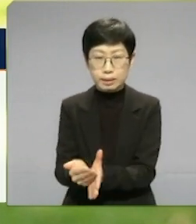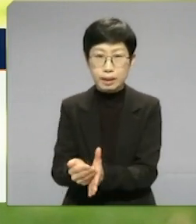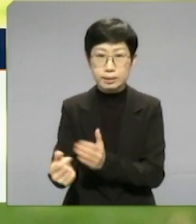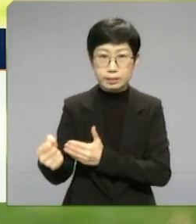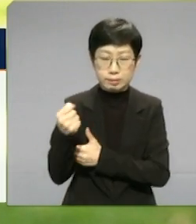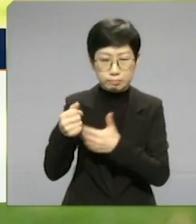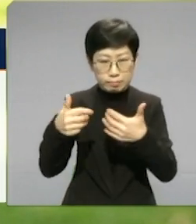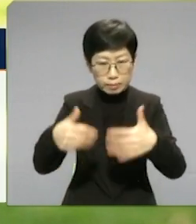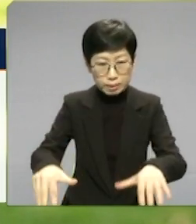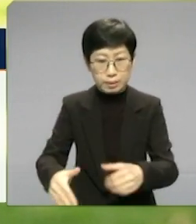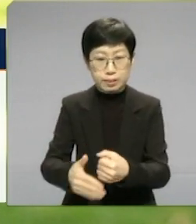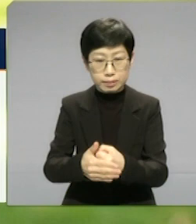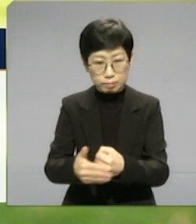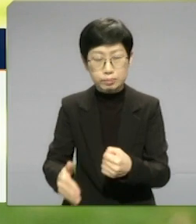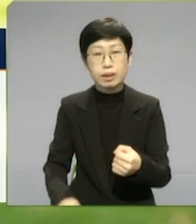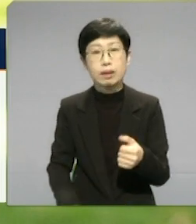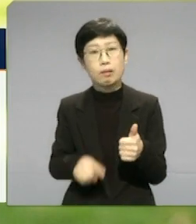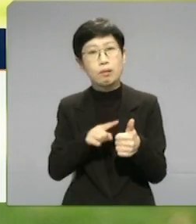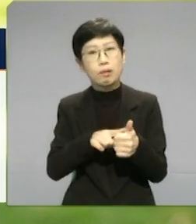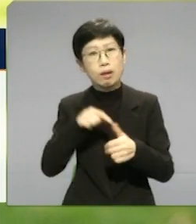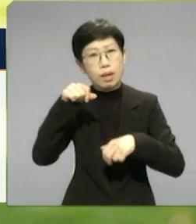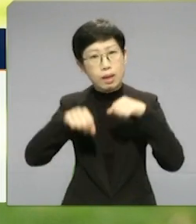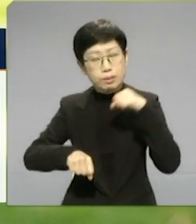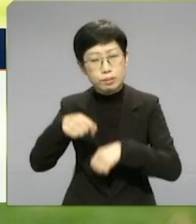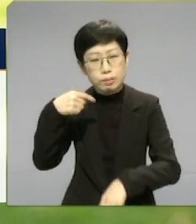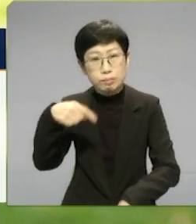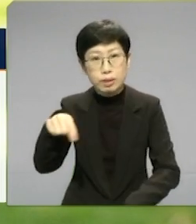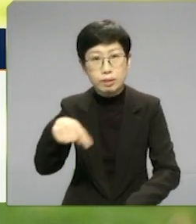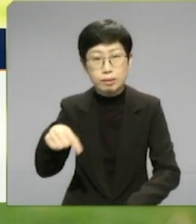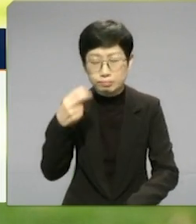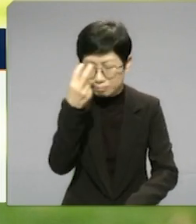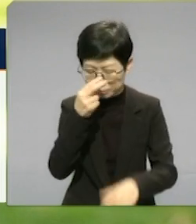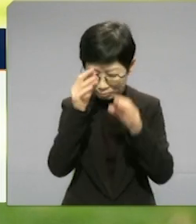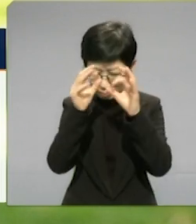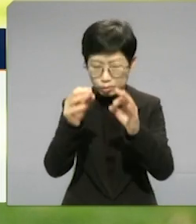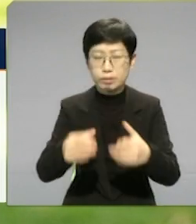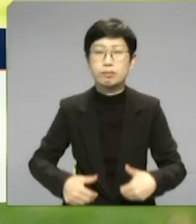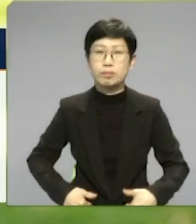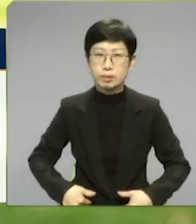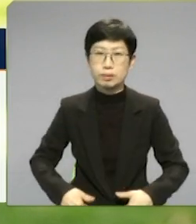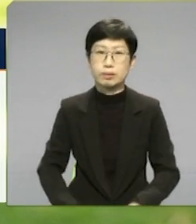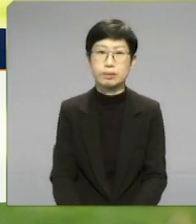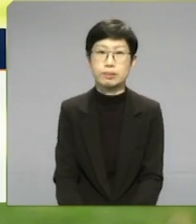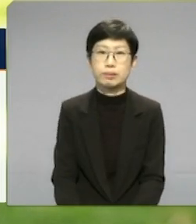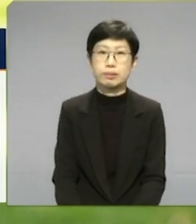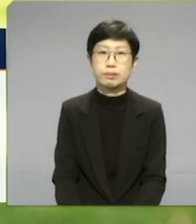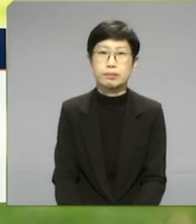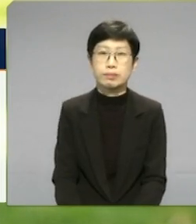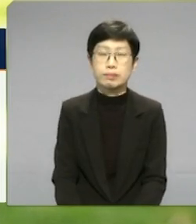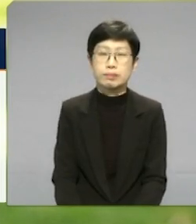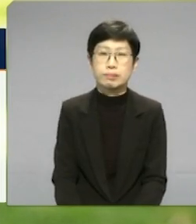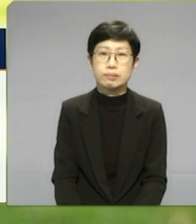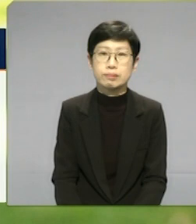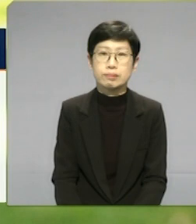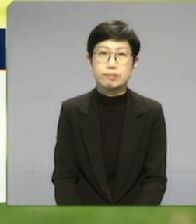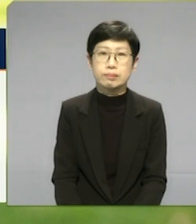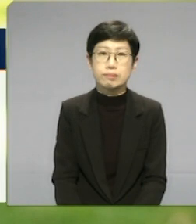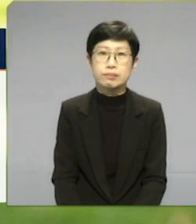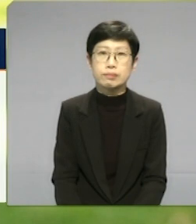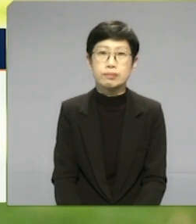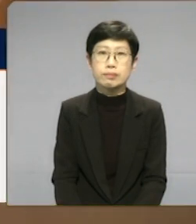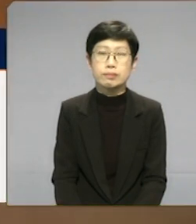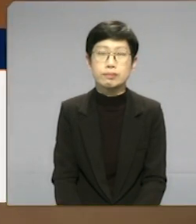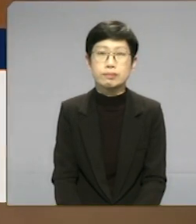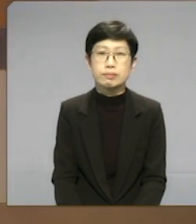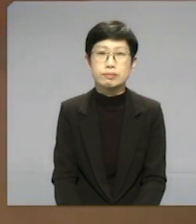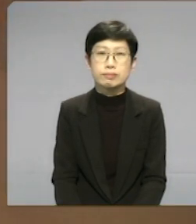behind the scenes. But you know, Pua Thai has less power than it used to, and we'll have to see how he